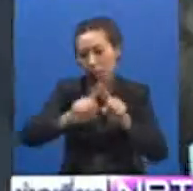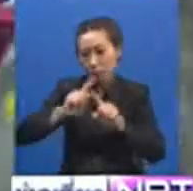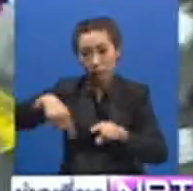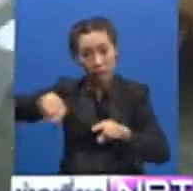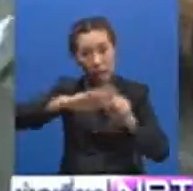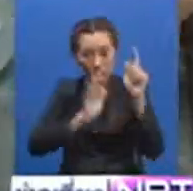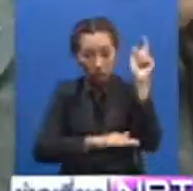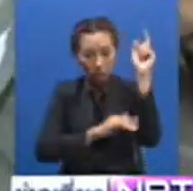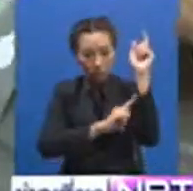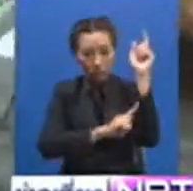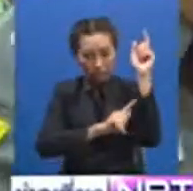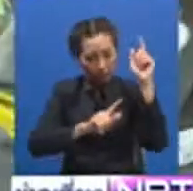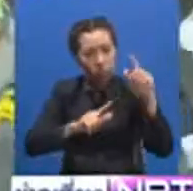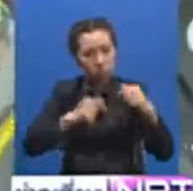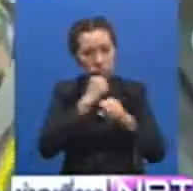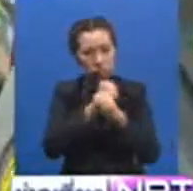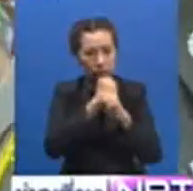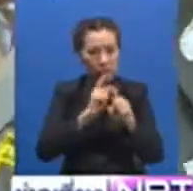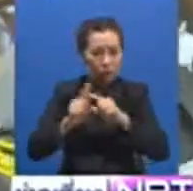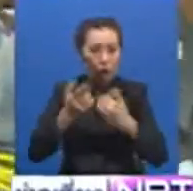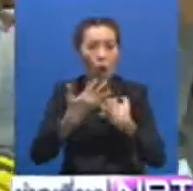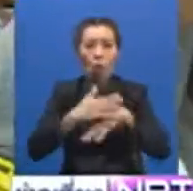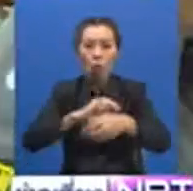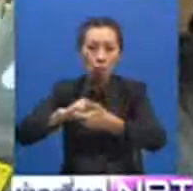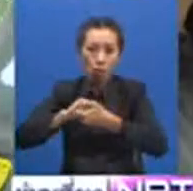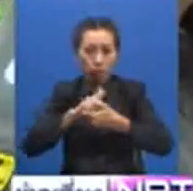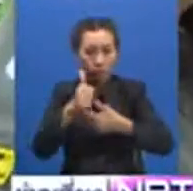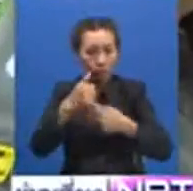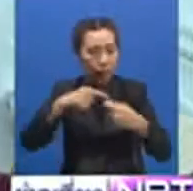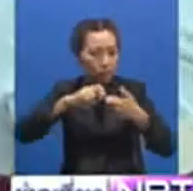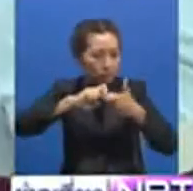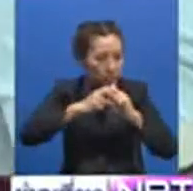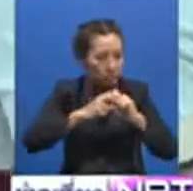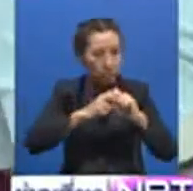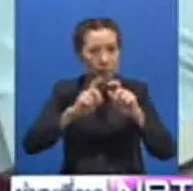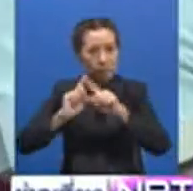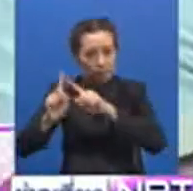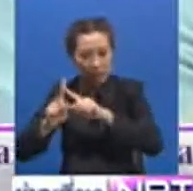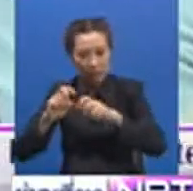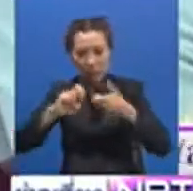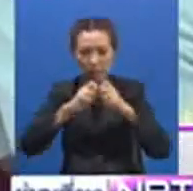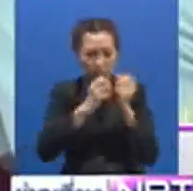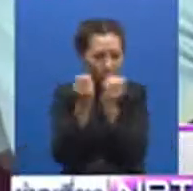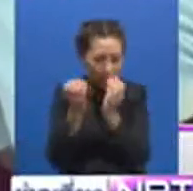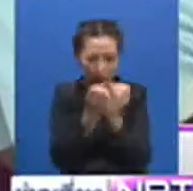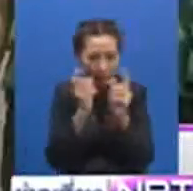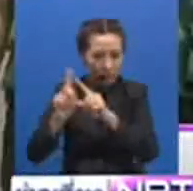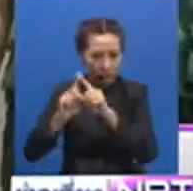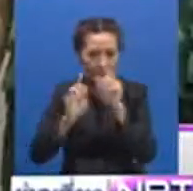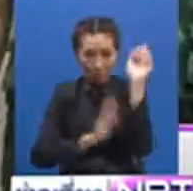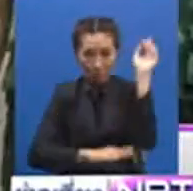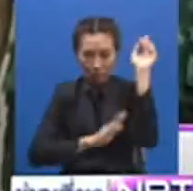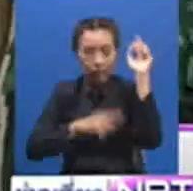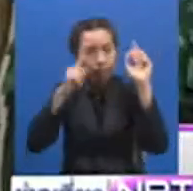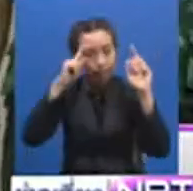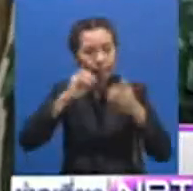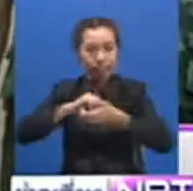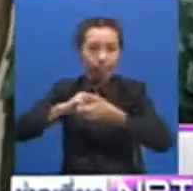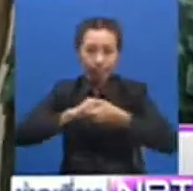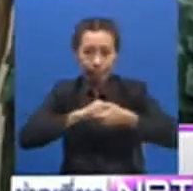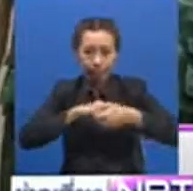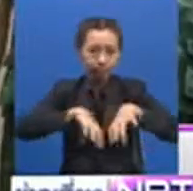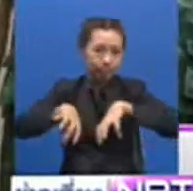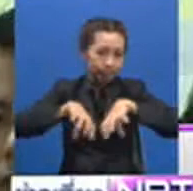หน้าที่บูรณาการร่วมกับทุกภาคส่วนราชการในการแก้ไขปัญหาความไม่สงบและรับใช้ประชาชนให้มีความปลอดภัย